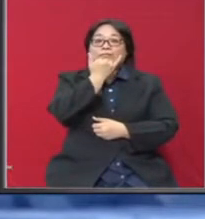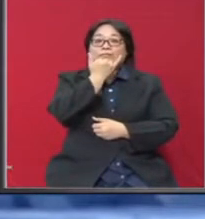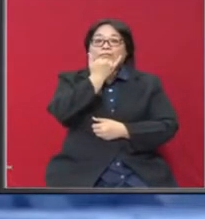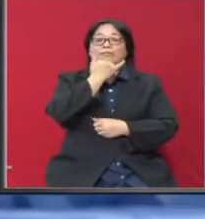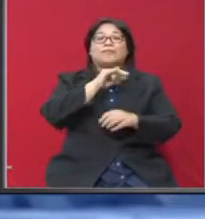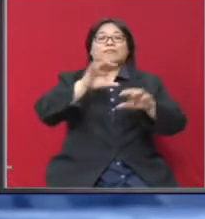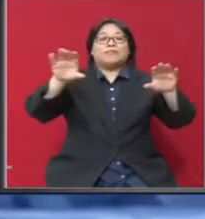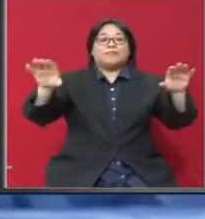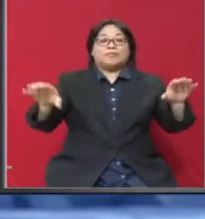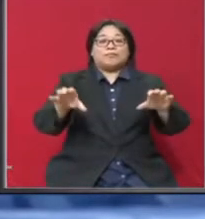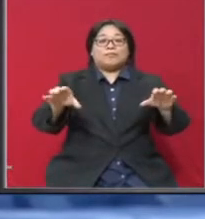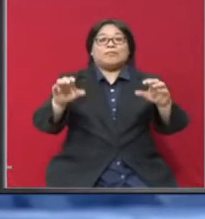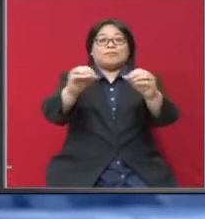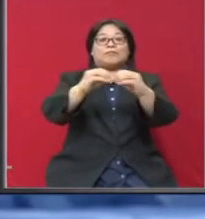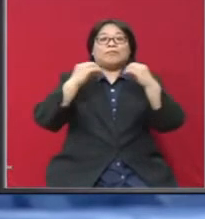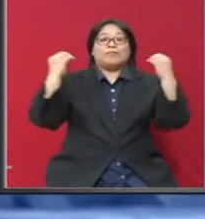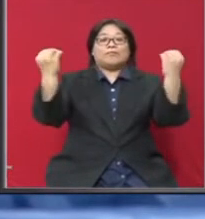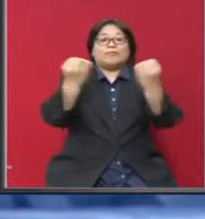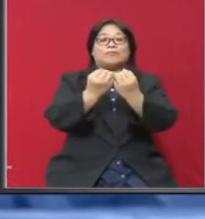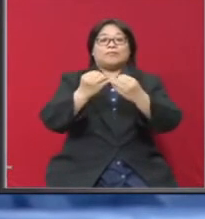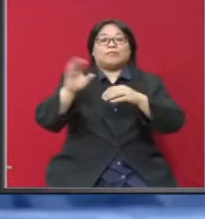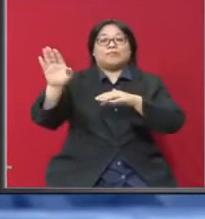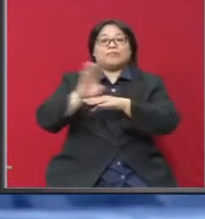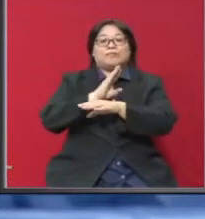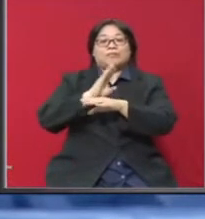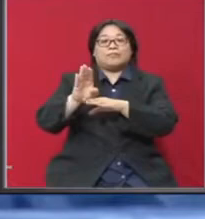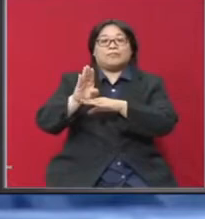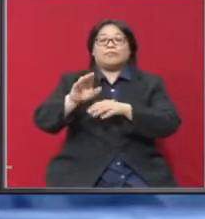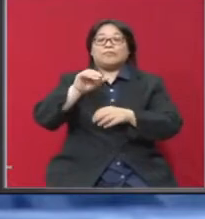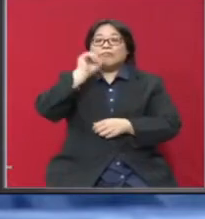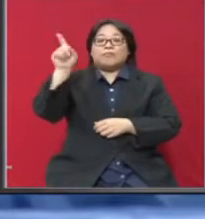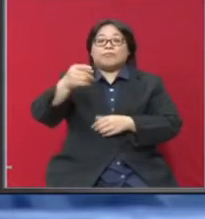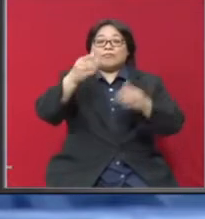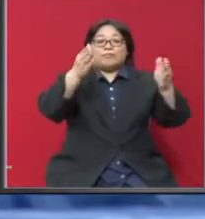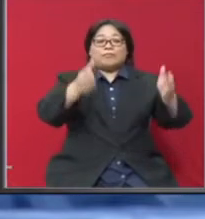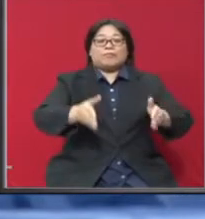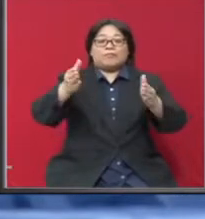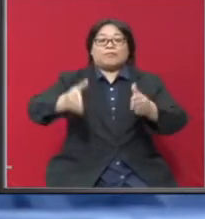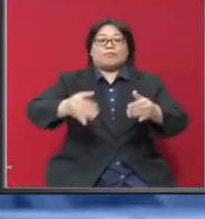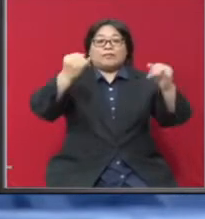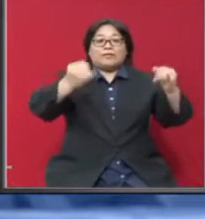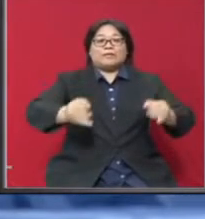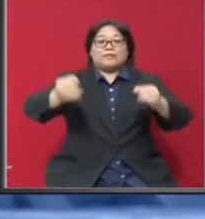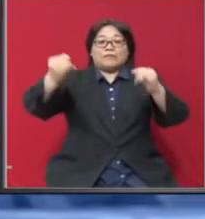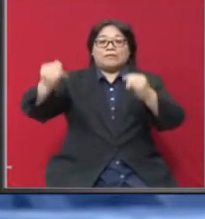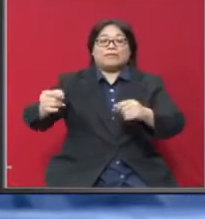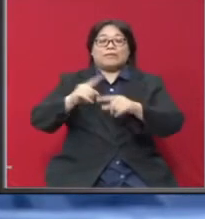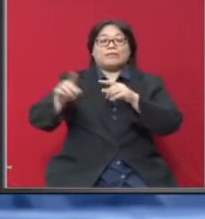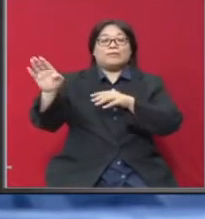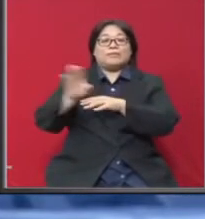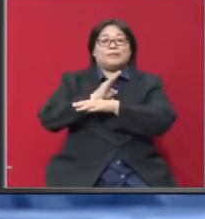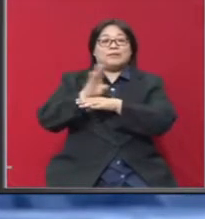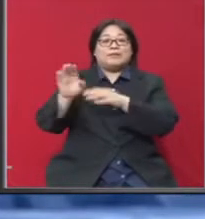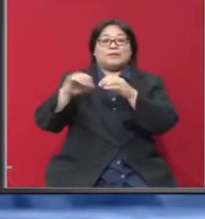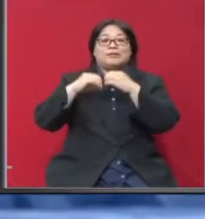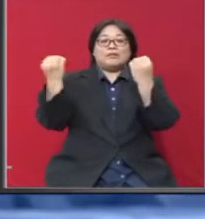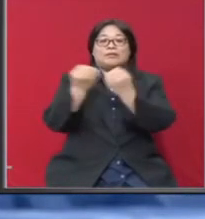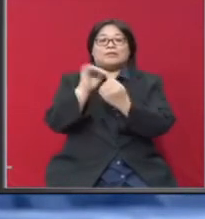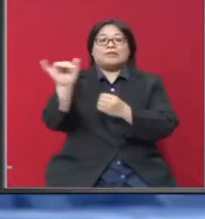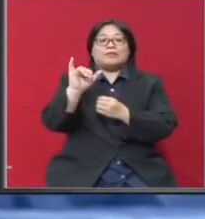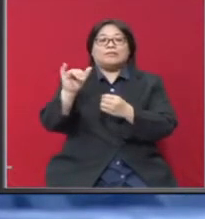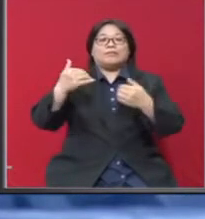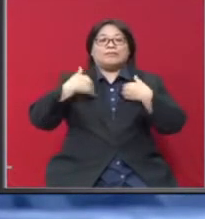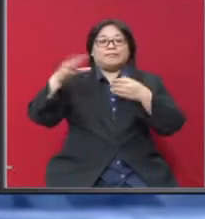yang dibuat oleh organisasi komersial bukan saja orang perseorangan komisioner Oke Nations juga